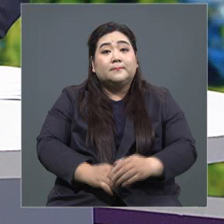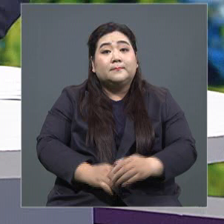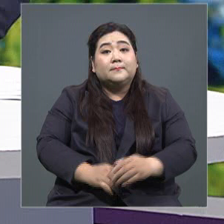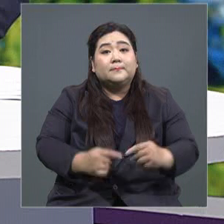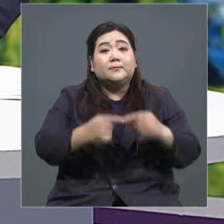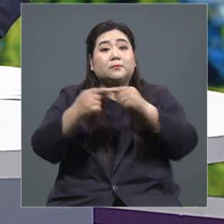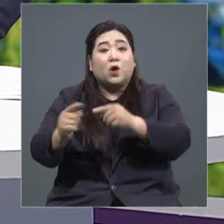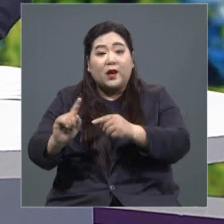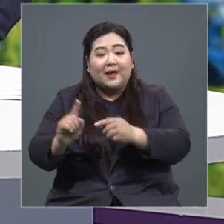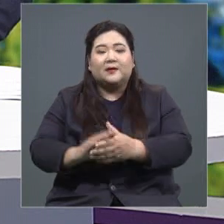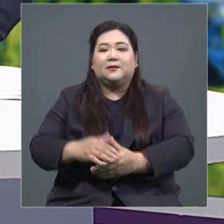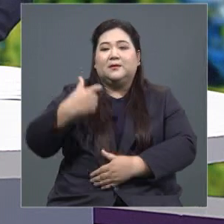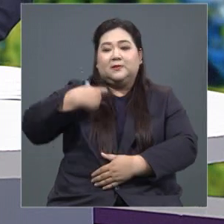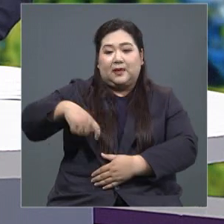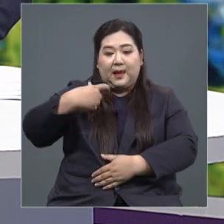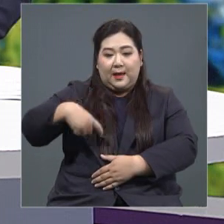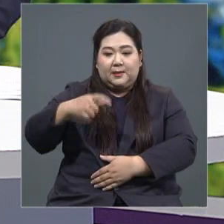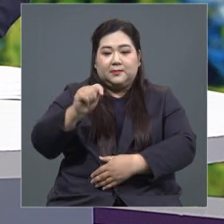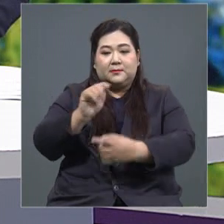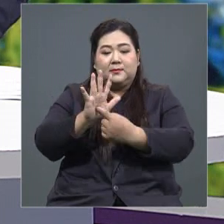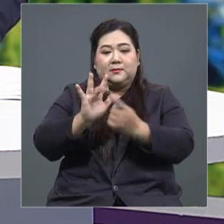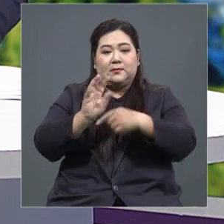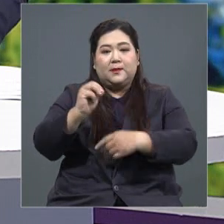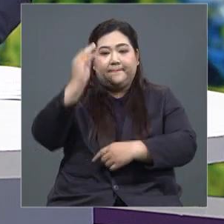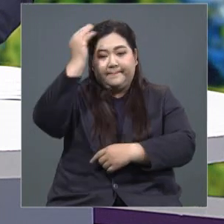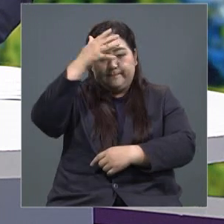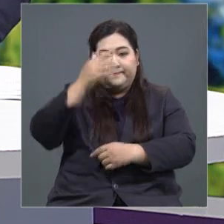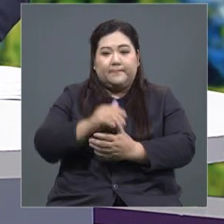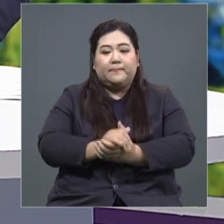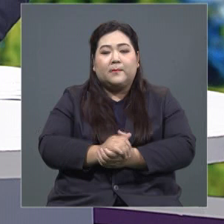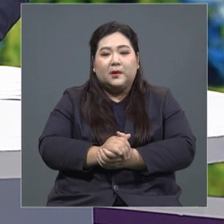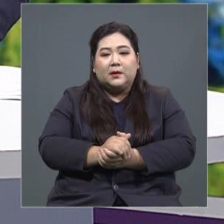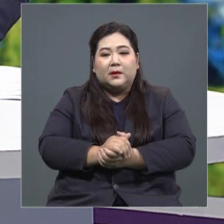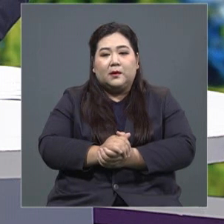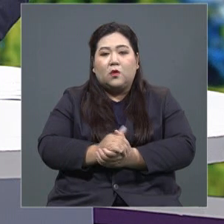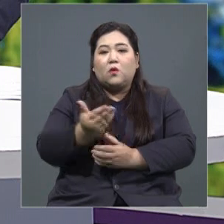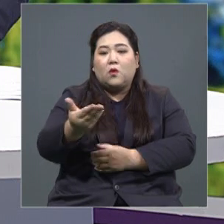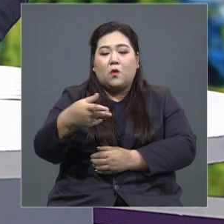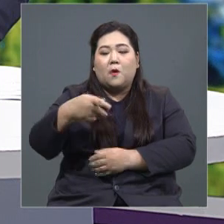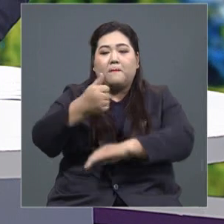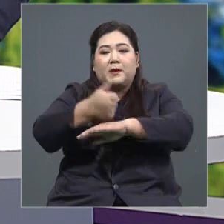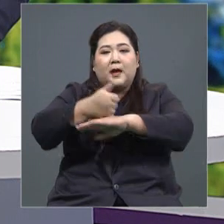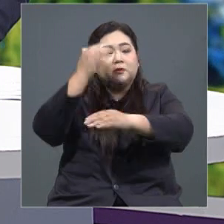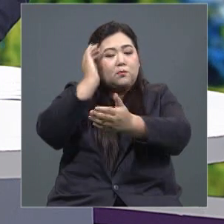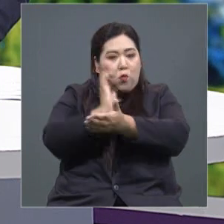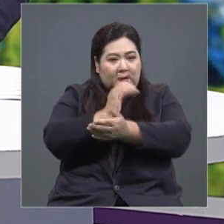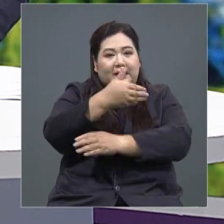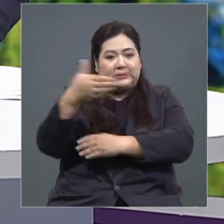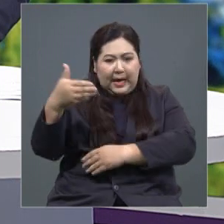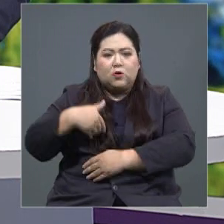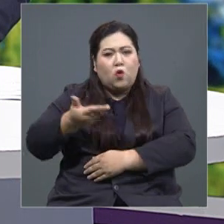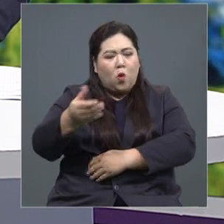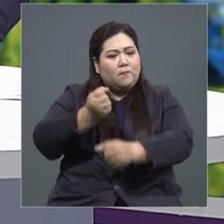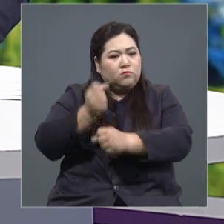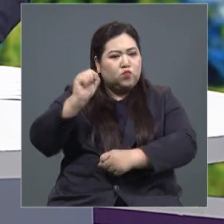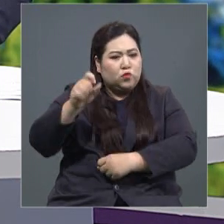เรื่องของคดีของทนายตั้มสิทธาเบี้ยบังเกิดนะที่มีการเรียกร้องให้ทางผู้บัญชาการตำรวจแห่งชาติหรือว่าผบ.ตร.เนี่ยต้องมีการเร่งรัดคดีที่ท